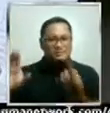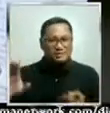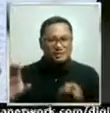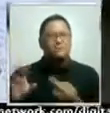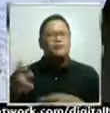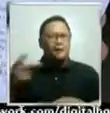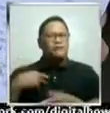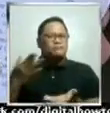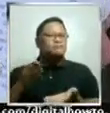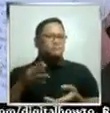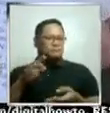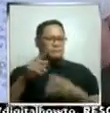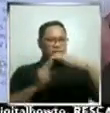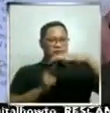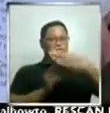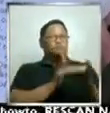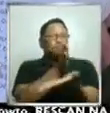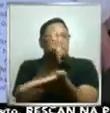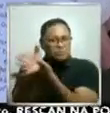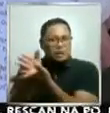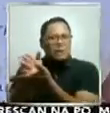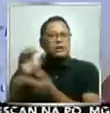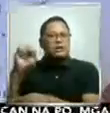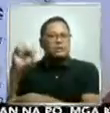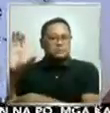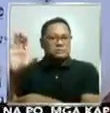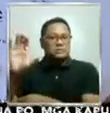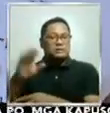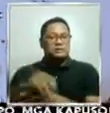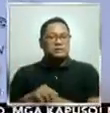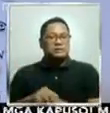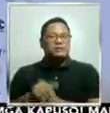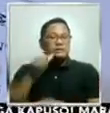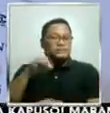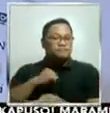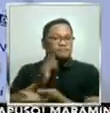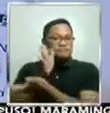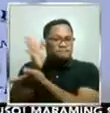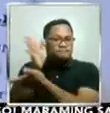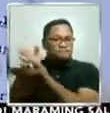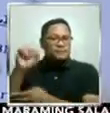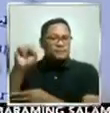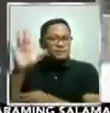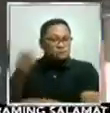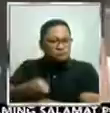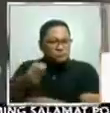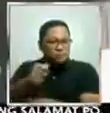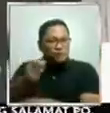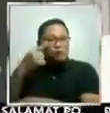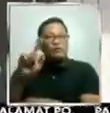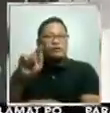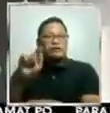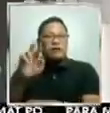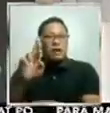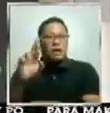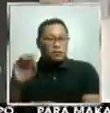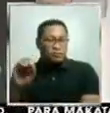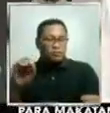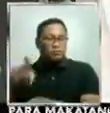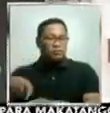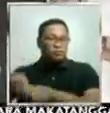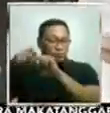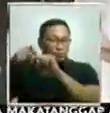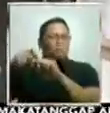Korte Suprema. Kahapon dumulog ang ABS-CBN sa Supreme Court para humingi ng temporary restraining order. Hiniling din ito